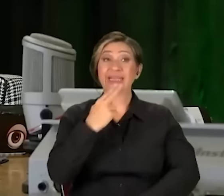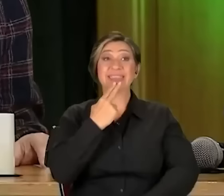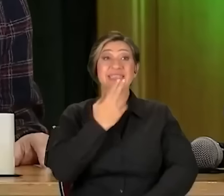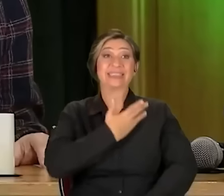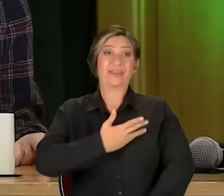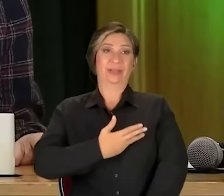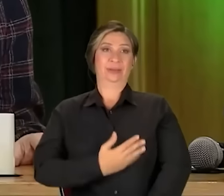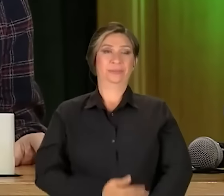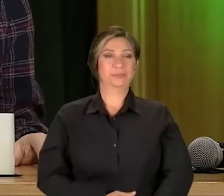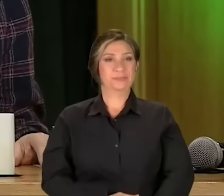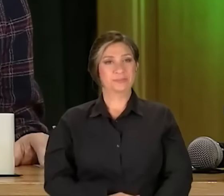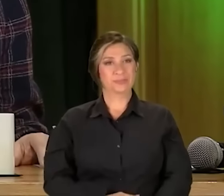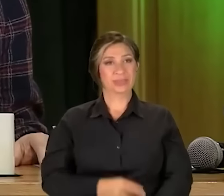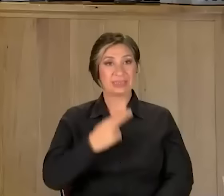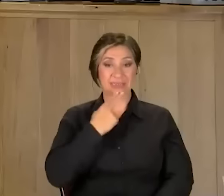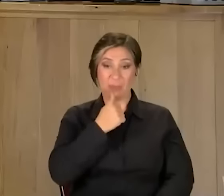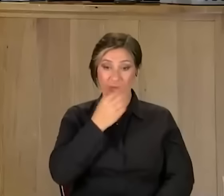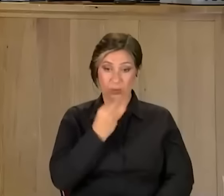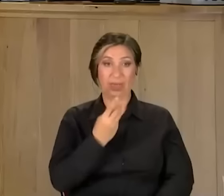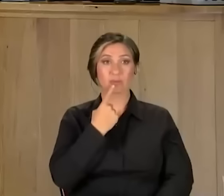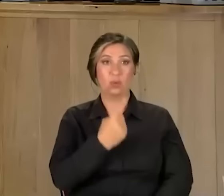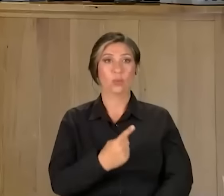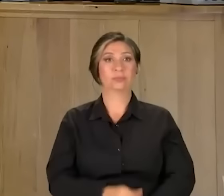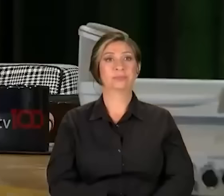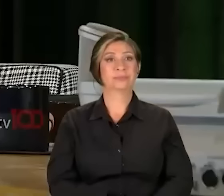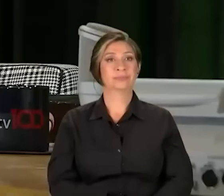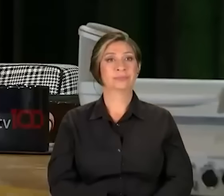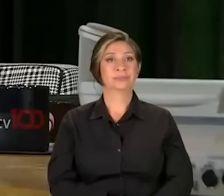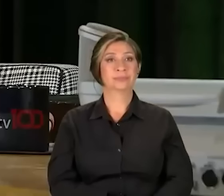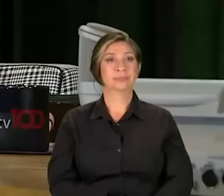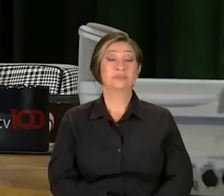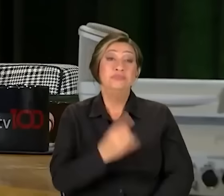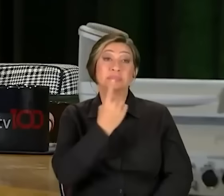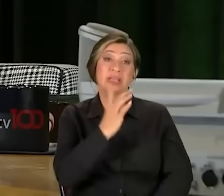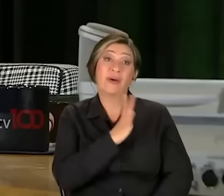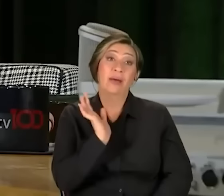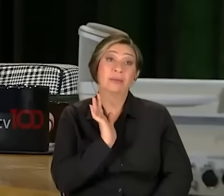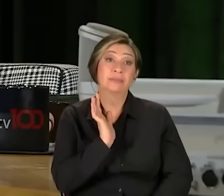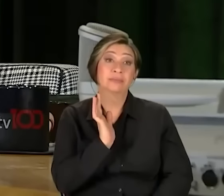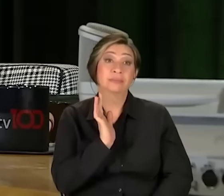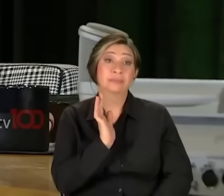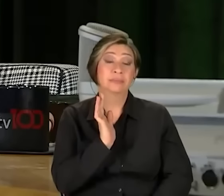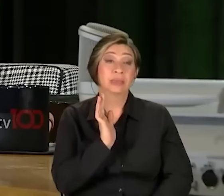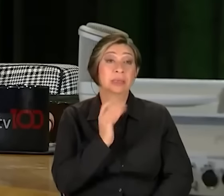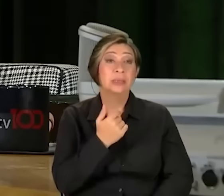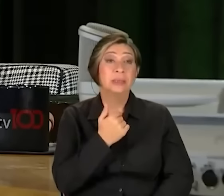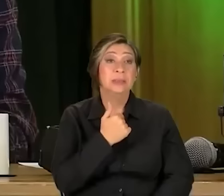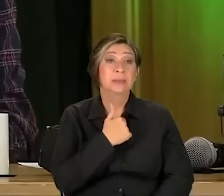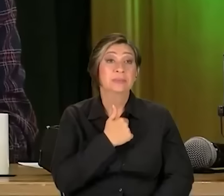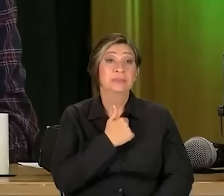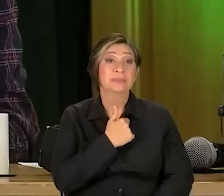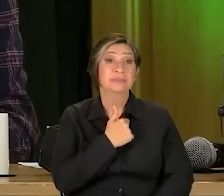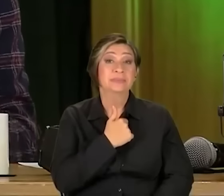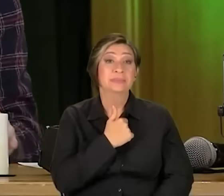sevdiği. Ya kız babası olarak söylüyorum. Bir şey var. Yani biz belki de